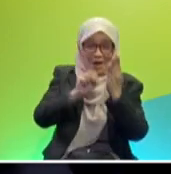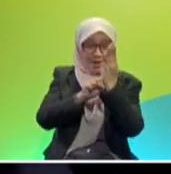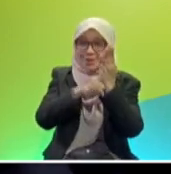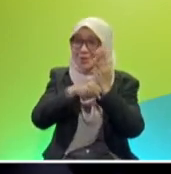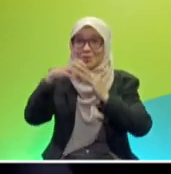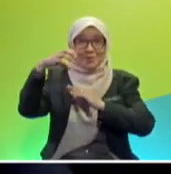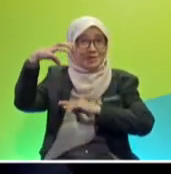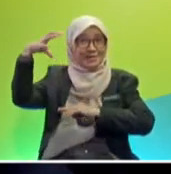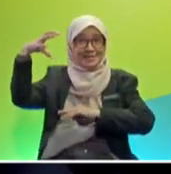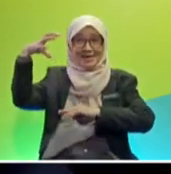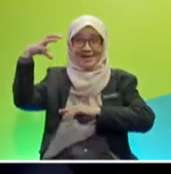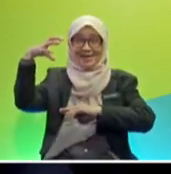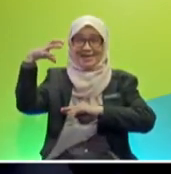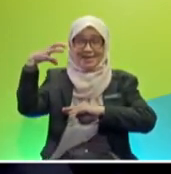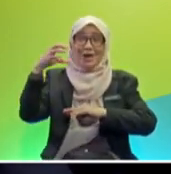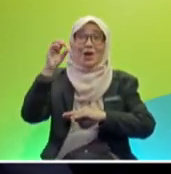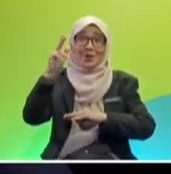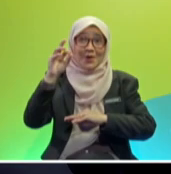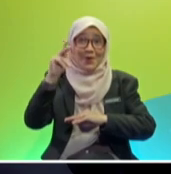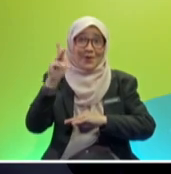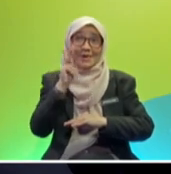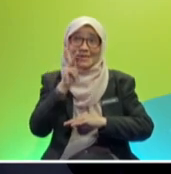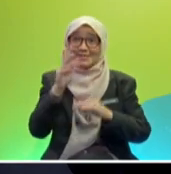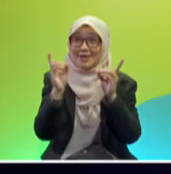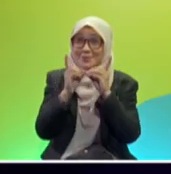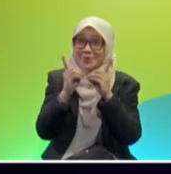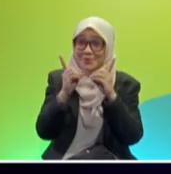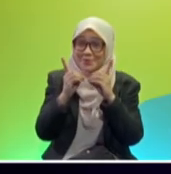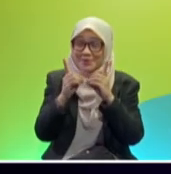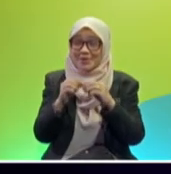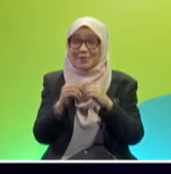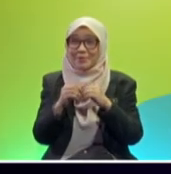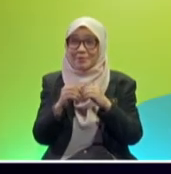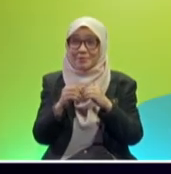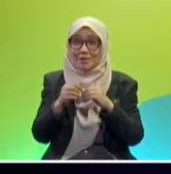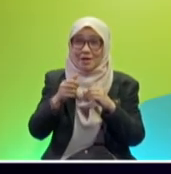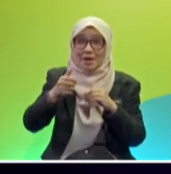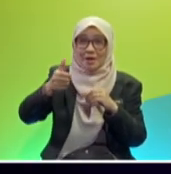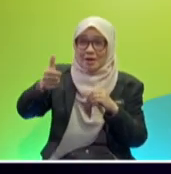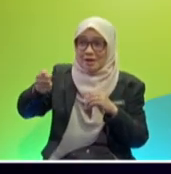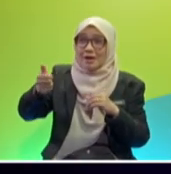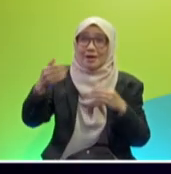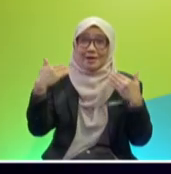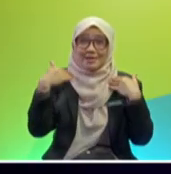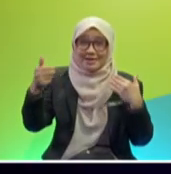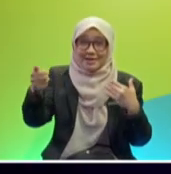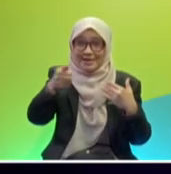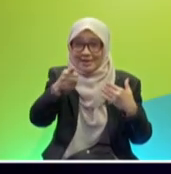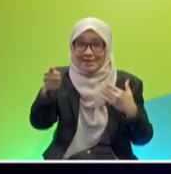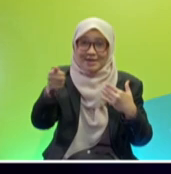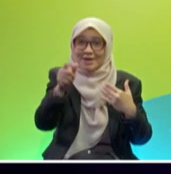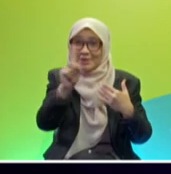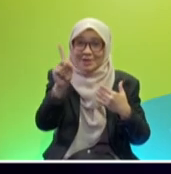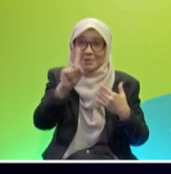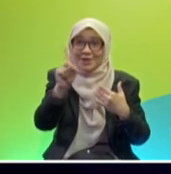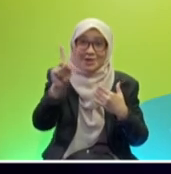kita. Okey, akak dah jumpa, dek. Alhamdulillah. Ada lampu suluh lah, dek. Mana adik akak? Kat sini,